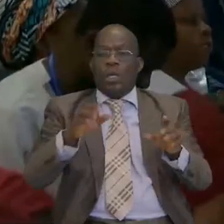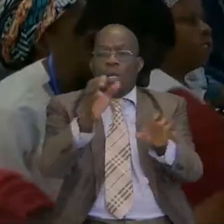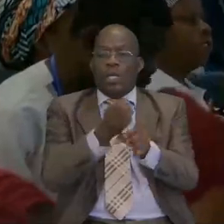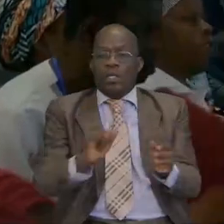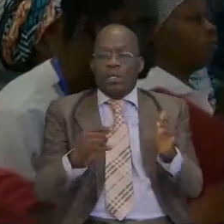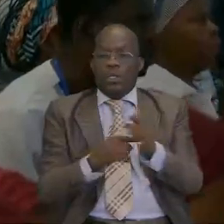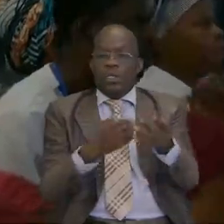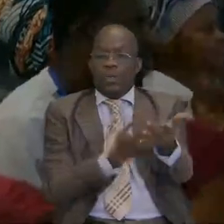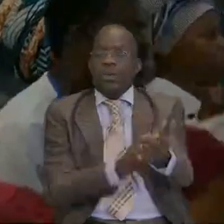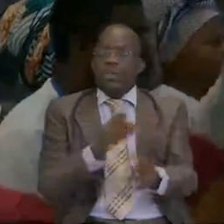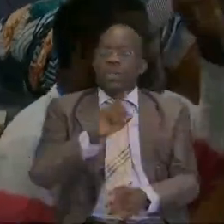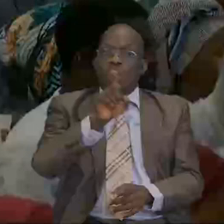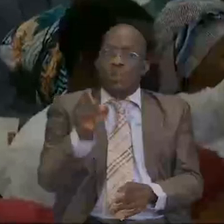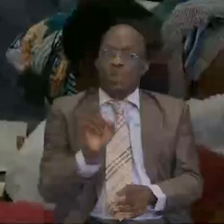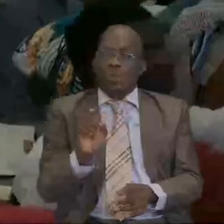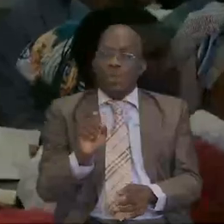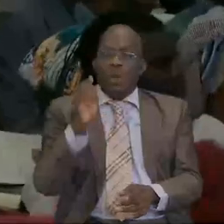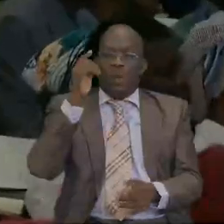Qu'est-ce que toi tu vas recevoir?